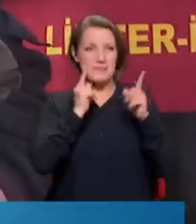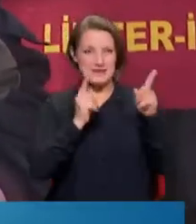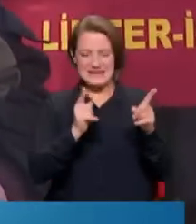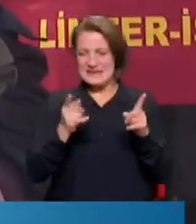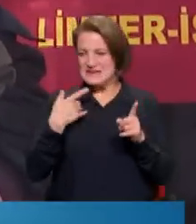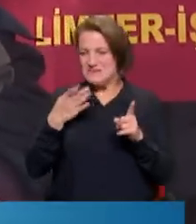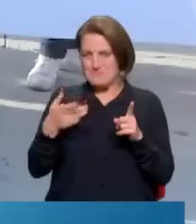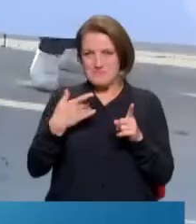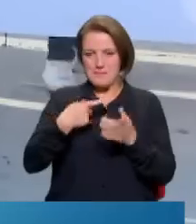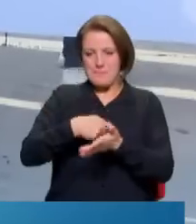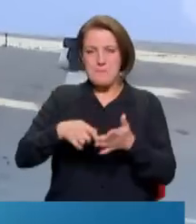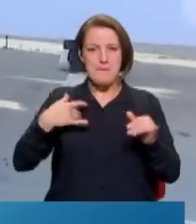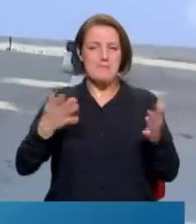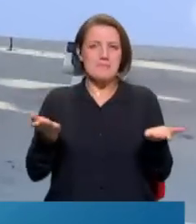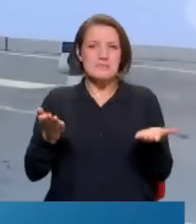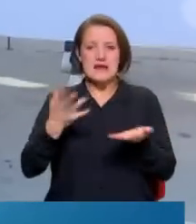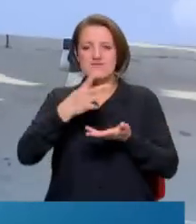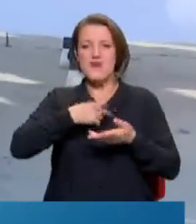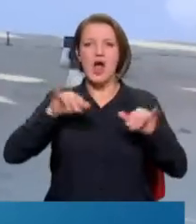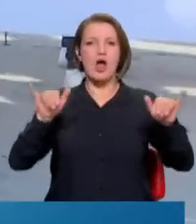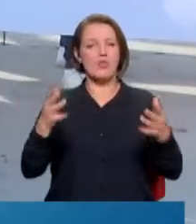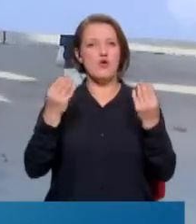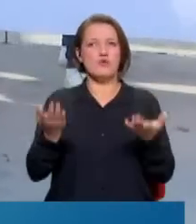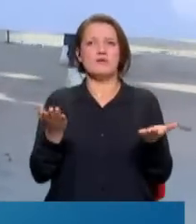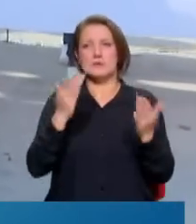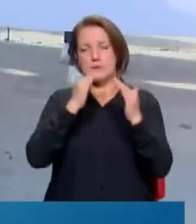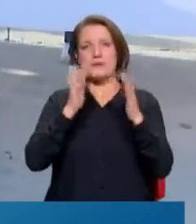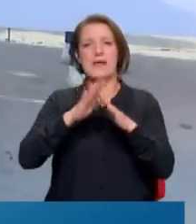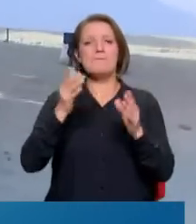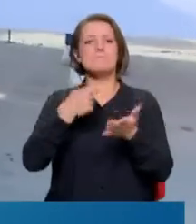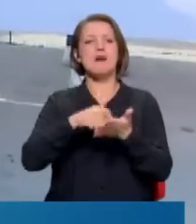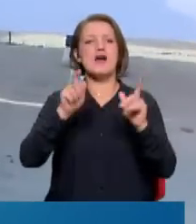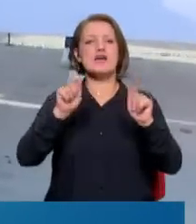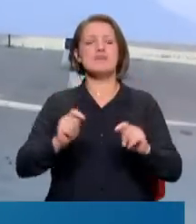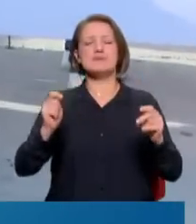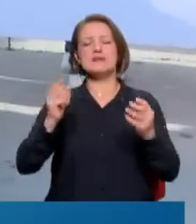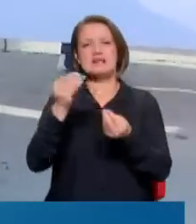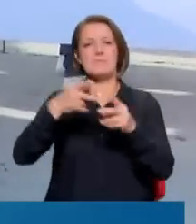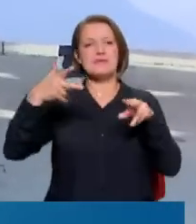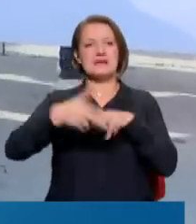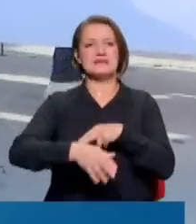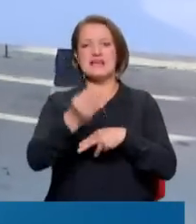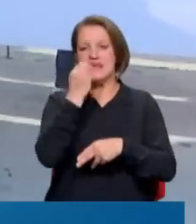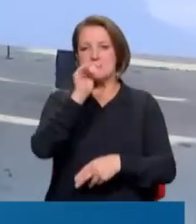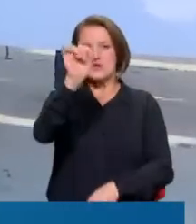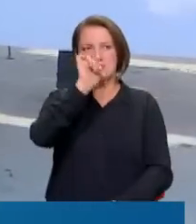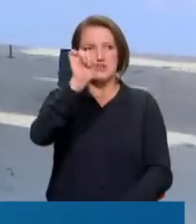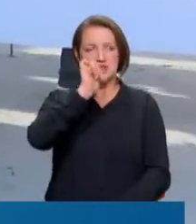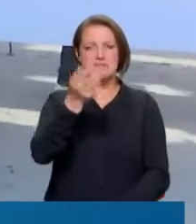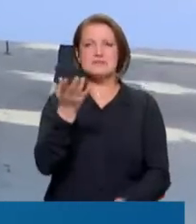i ş maaşla başlıyor vergi kesintisi maaşa yapılan zamdan da kesiliyor yediğimiz